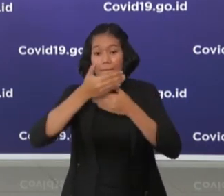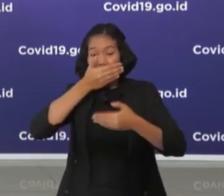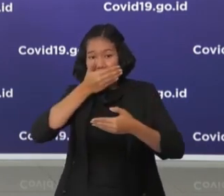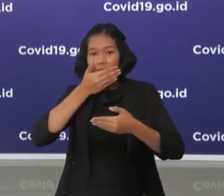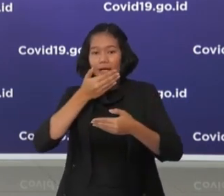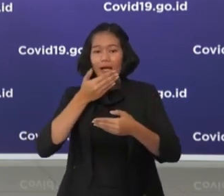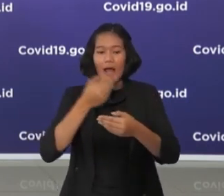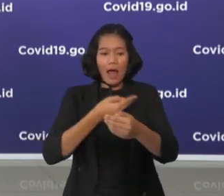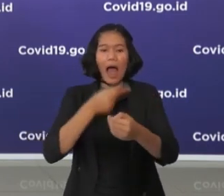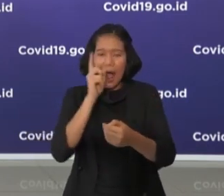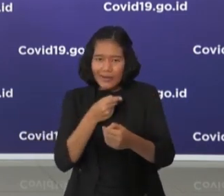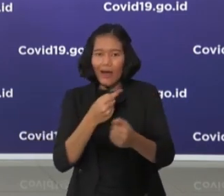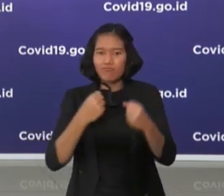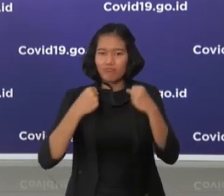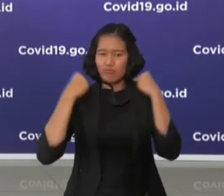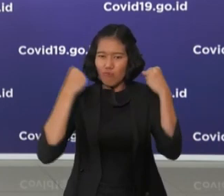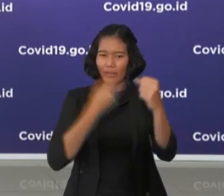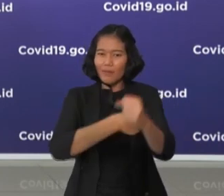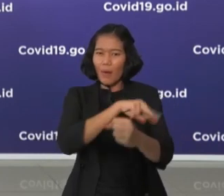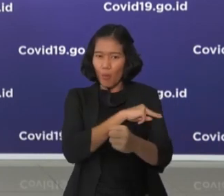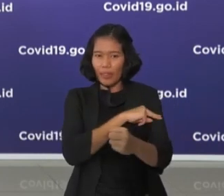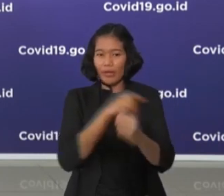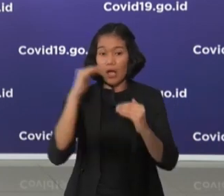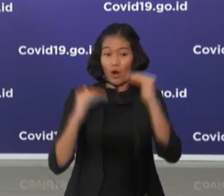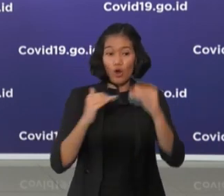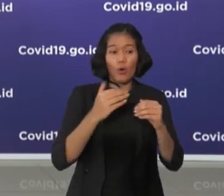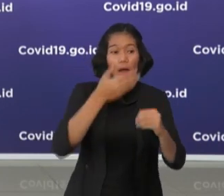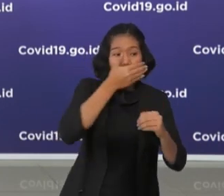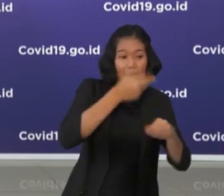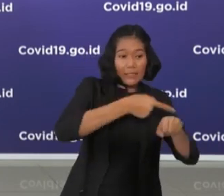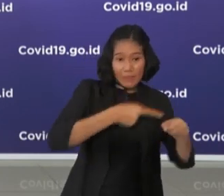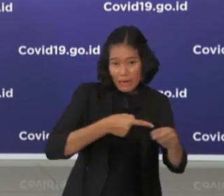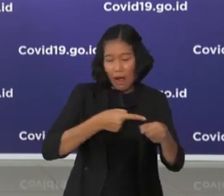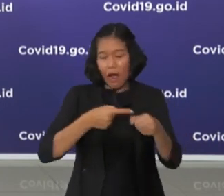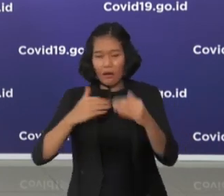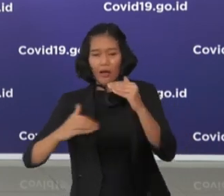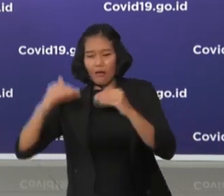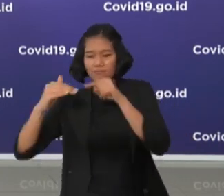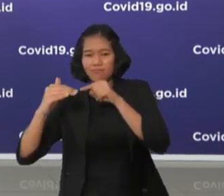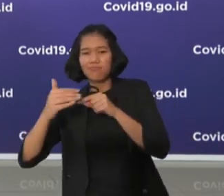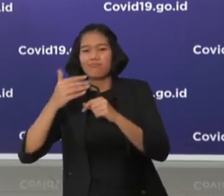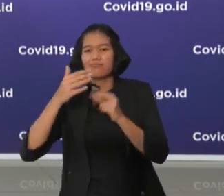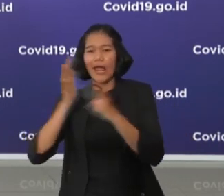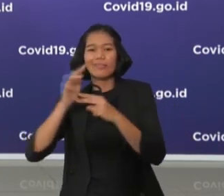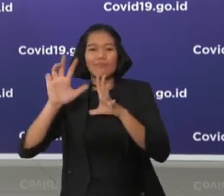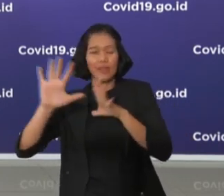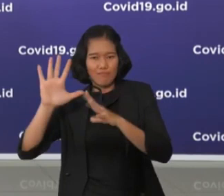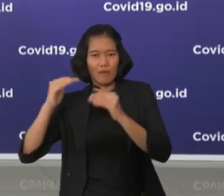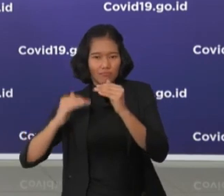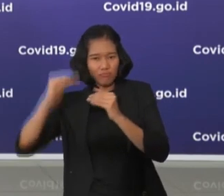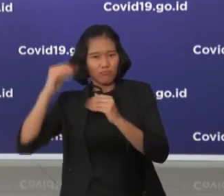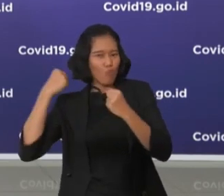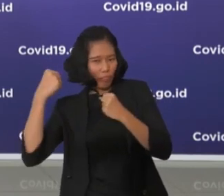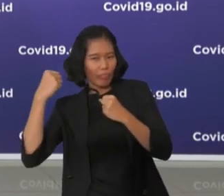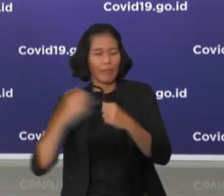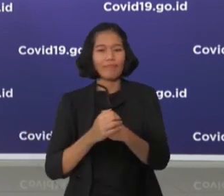kemampuan yang lebih kuat dibandingkan masker bedah sehingga selain mampu menahan cairan darah